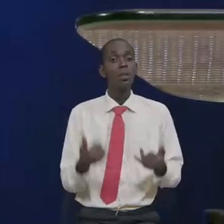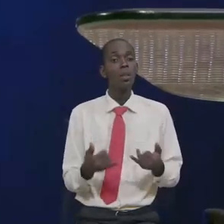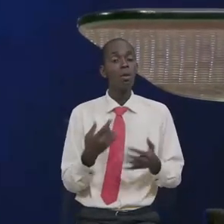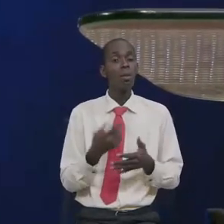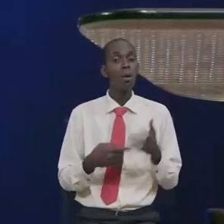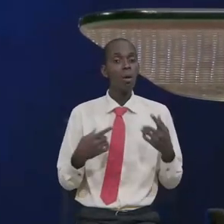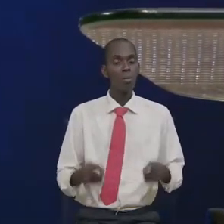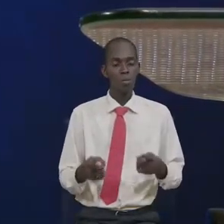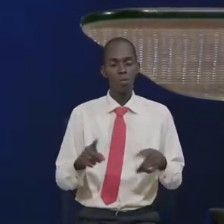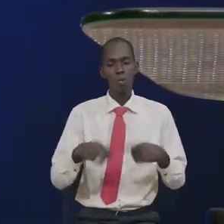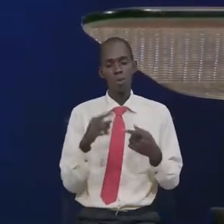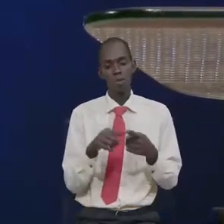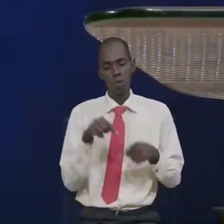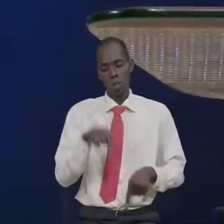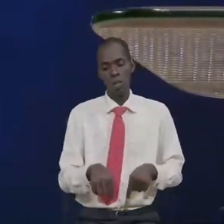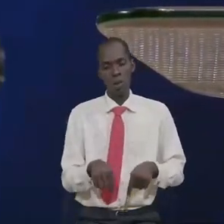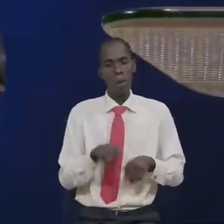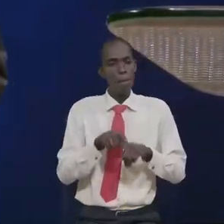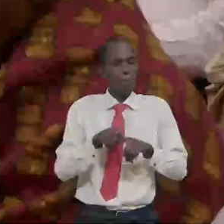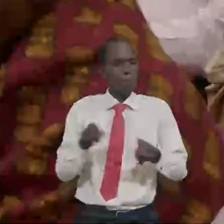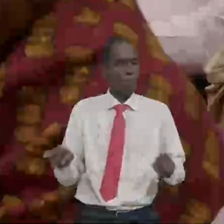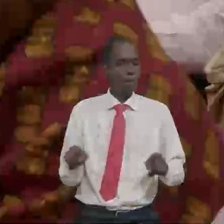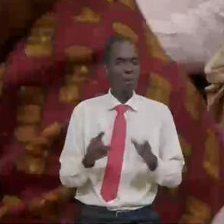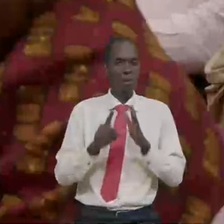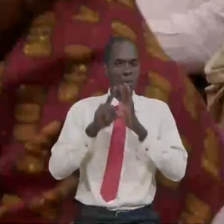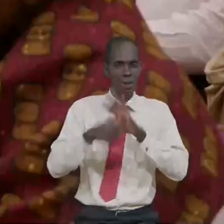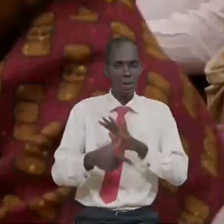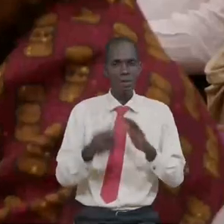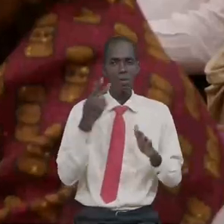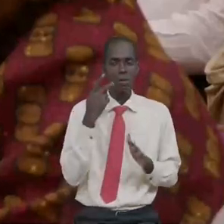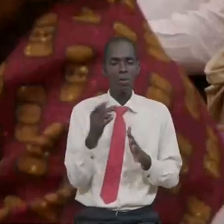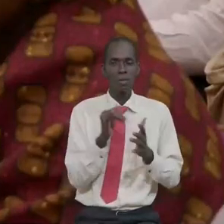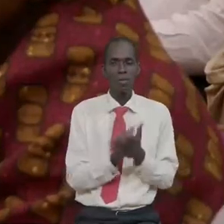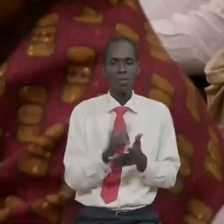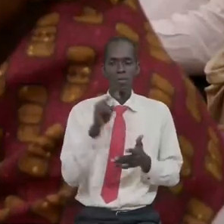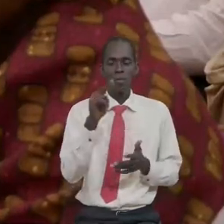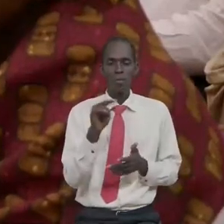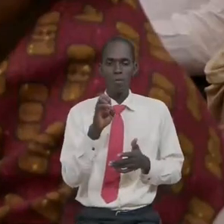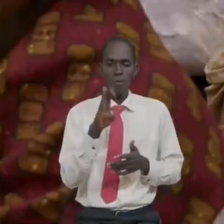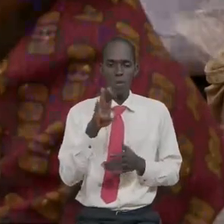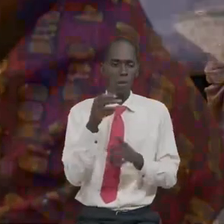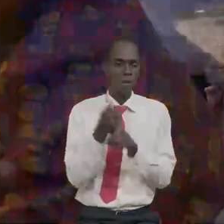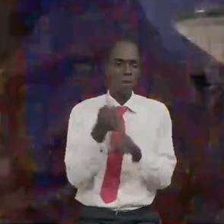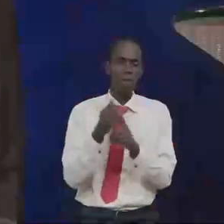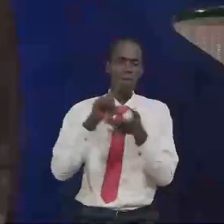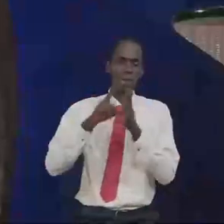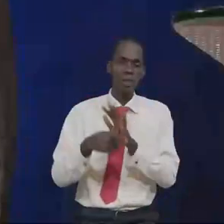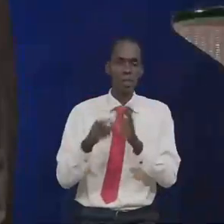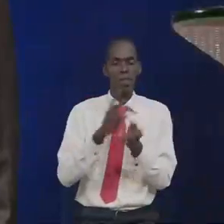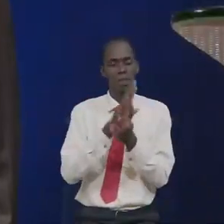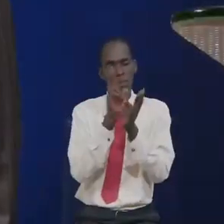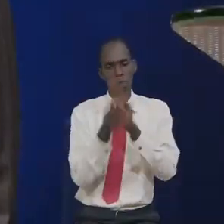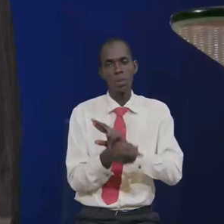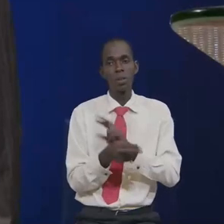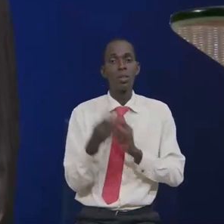est parti au ciel. Maintenant, les gens qui aident les méchants, ils pourraient perdre leur